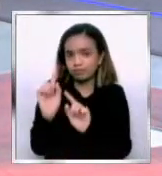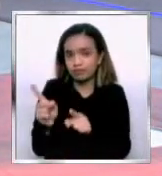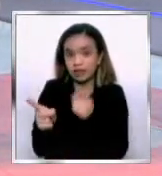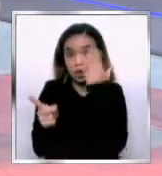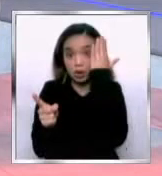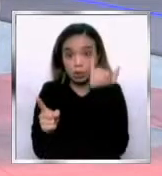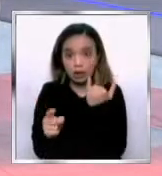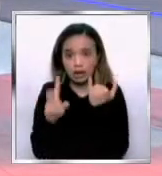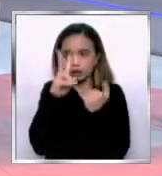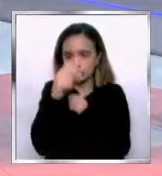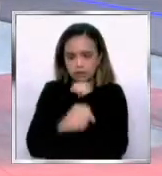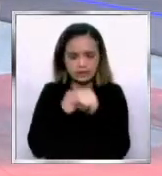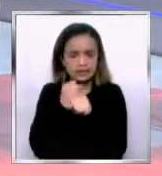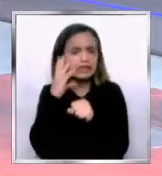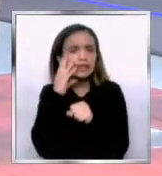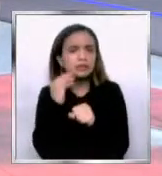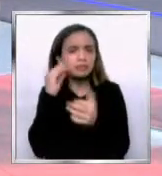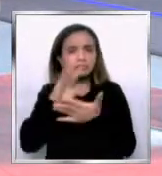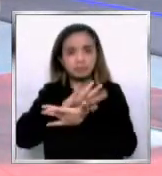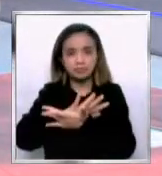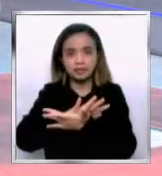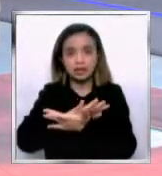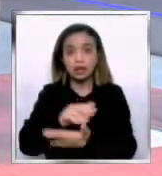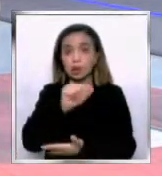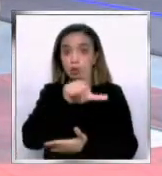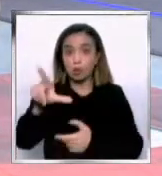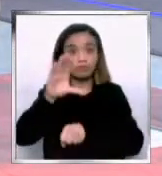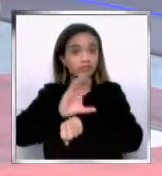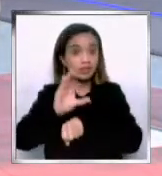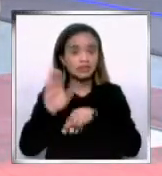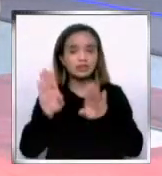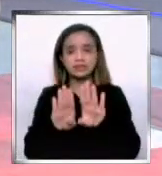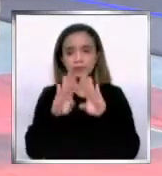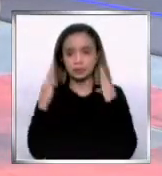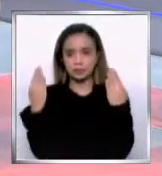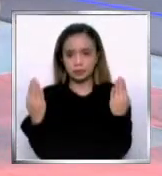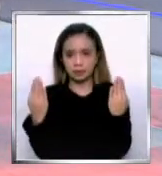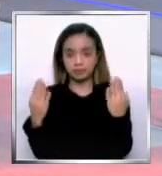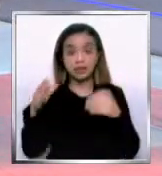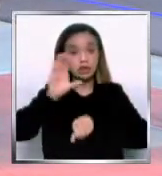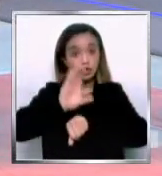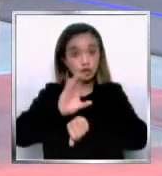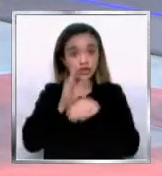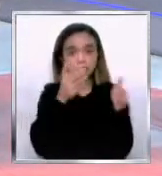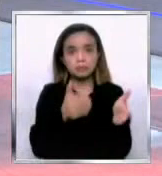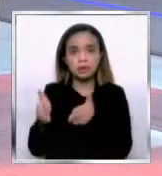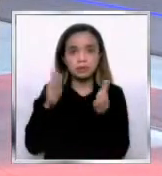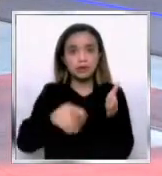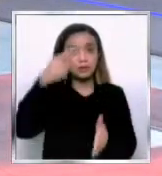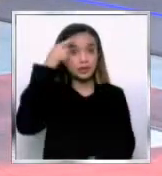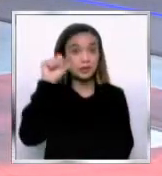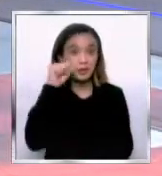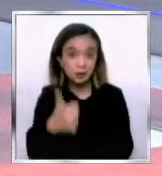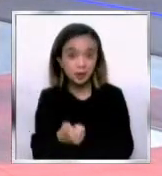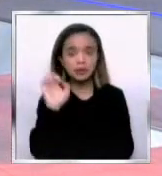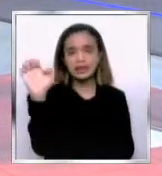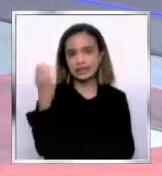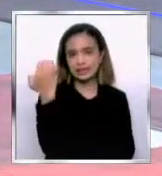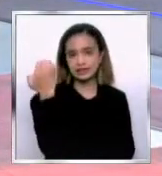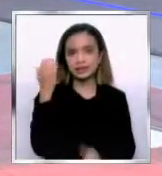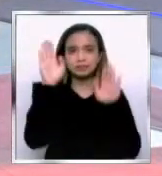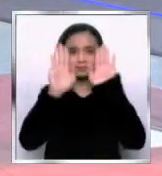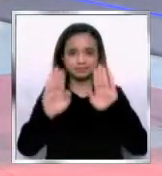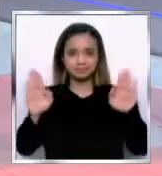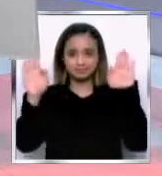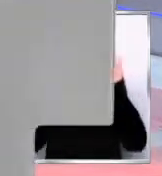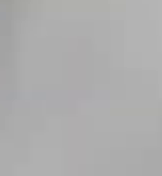ng pandemya, nagbukas na muli ang mga simbahan. Naghahanda rin po ang mga simbahan para bukas, Easter Sunday. At nakatutok si Von